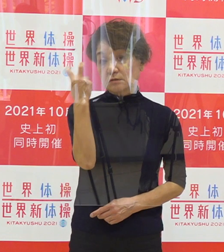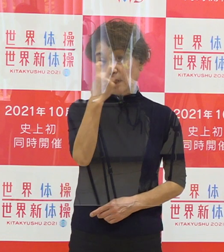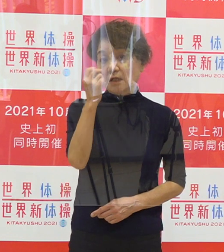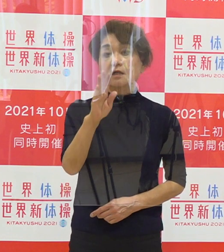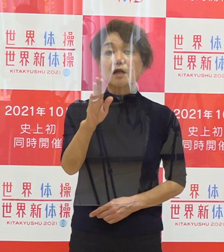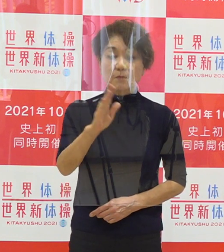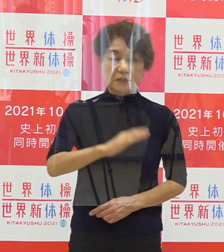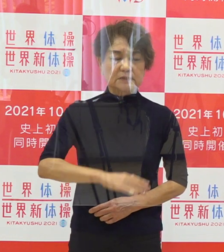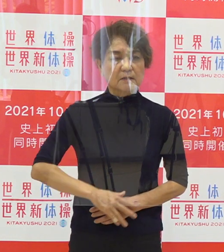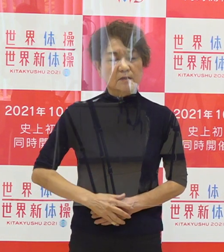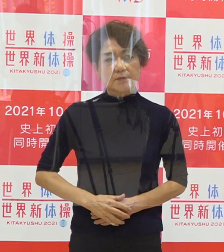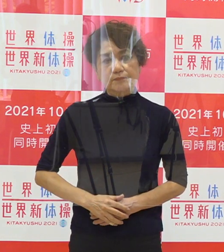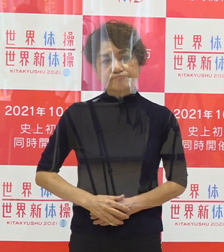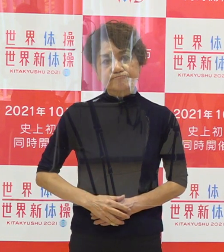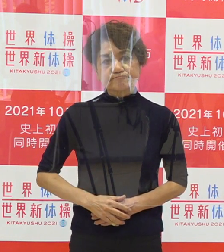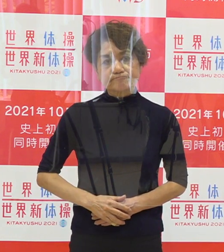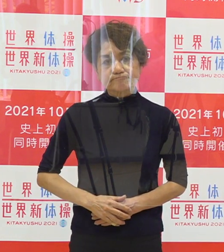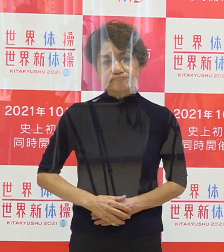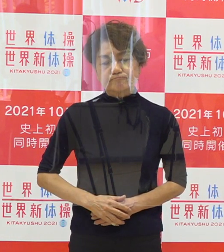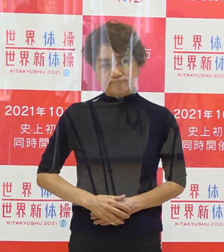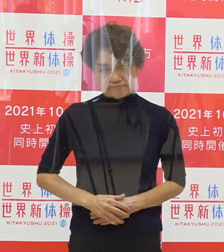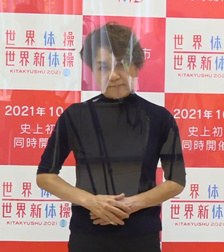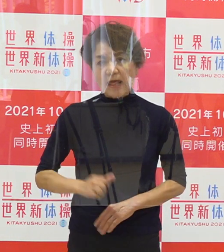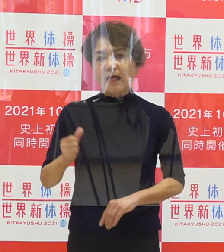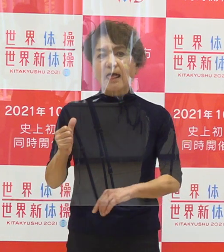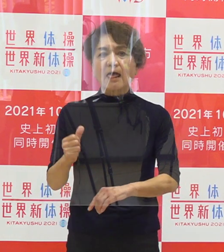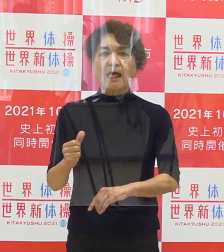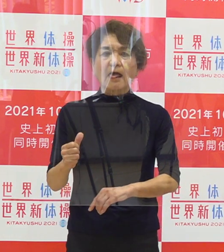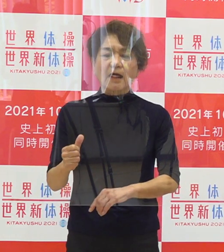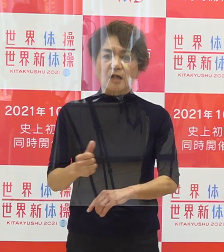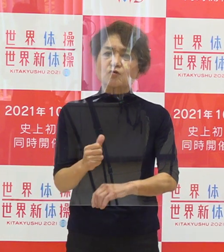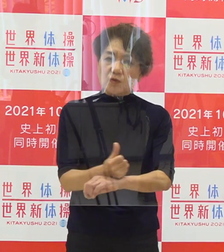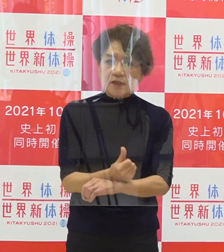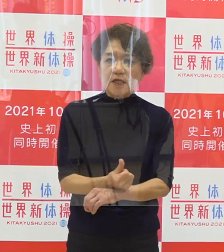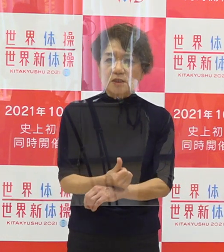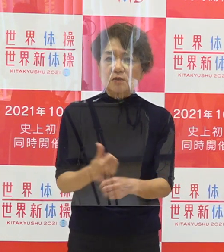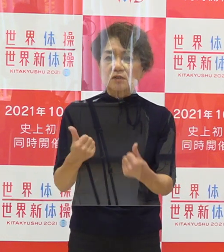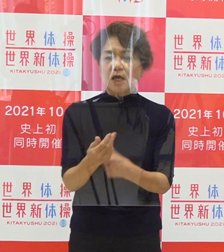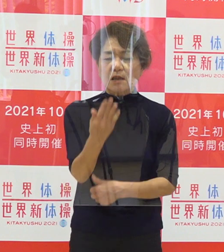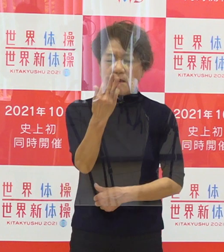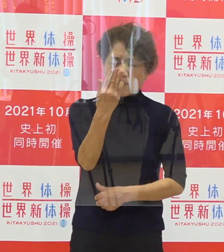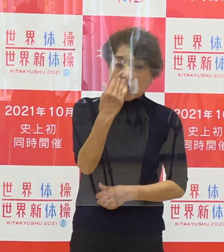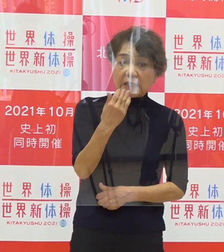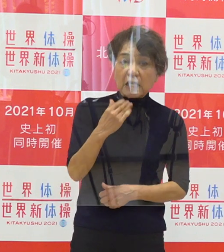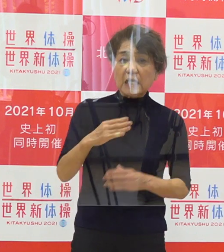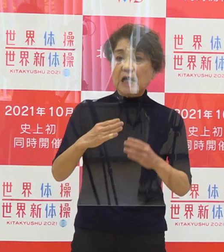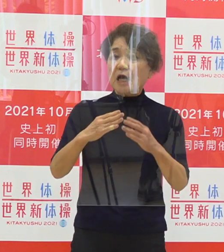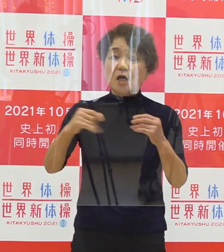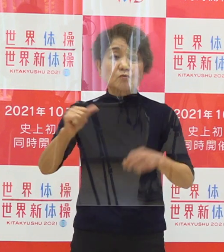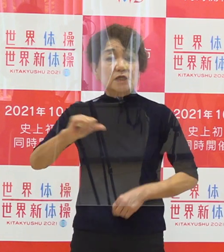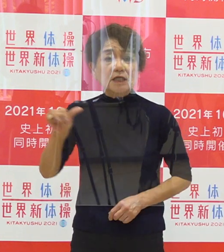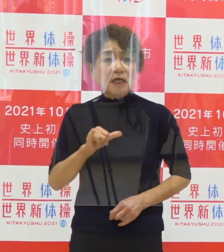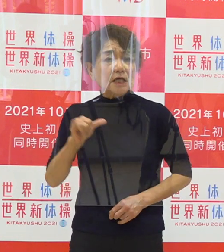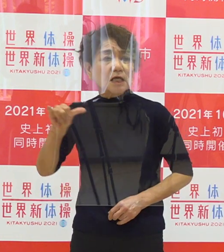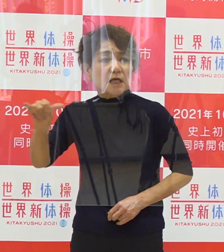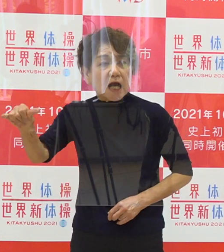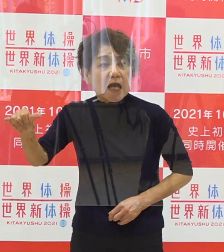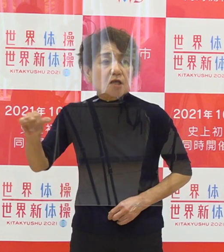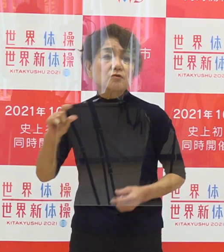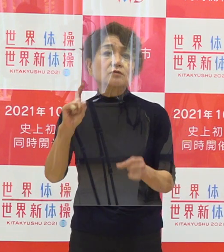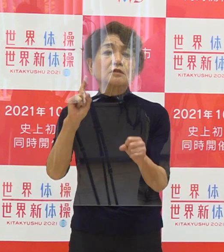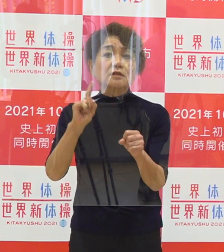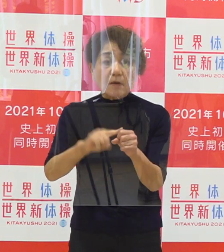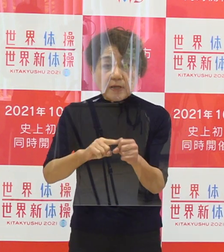は試合に負けたので帰国の手続きに、この陰性証明が必要